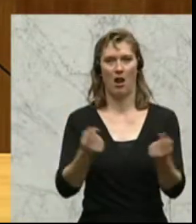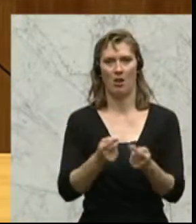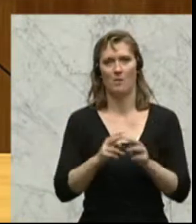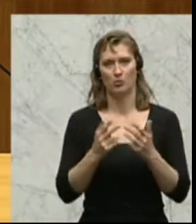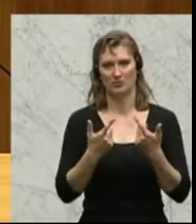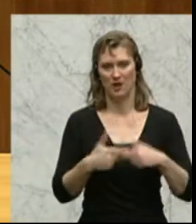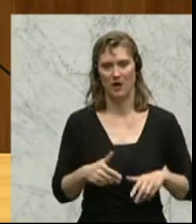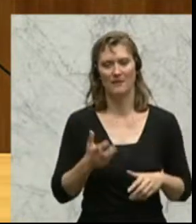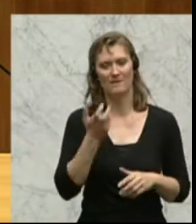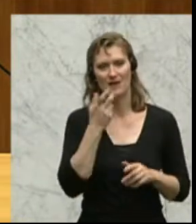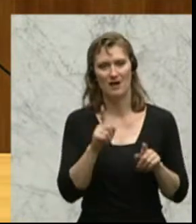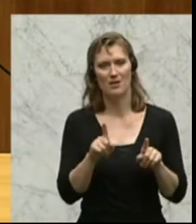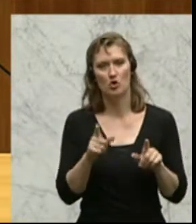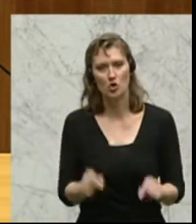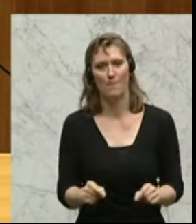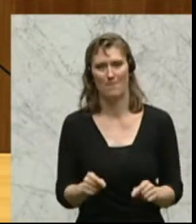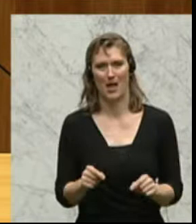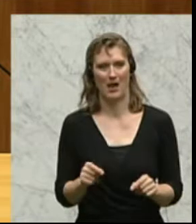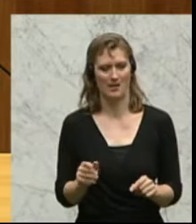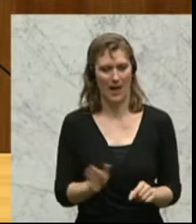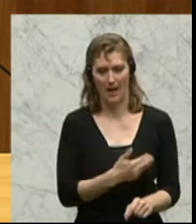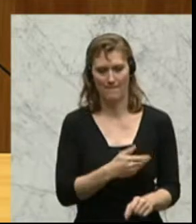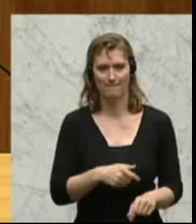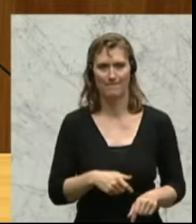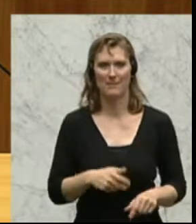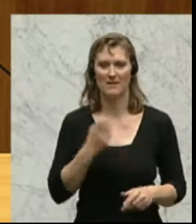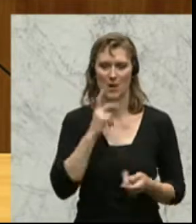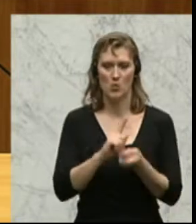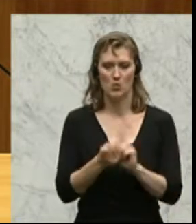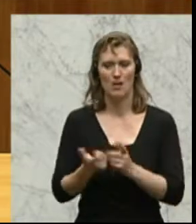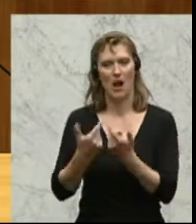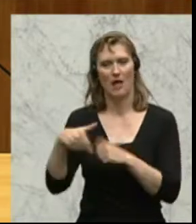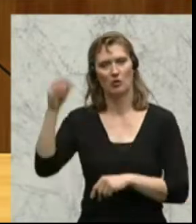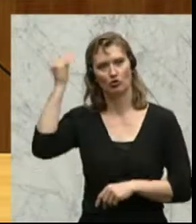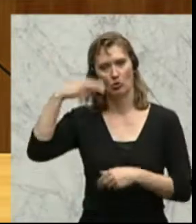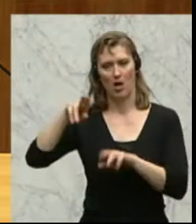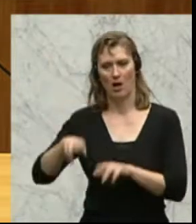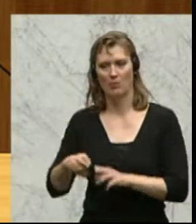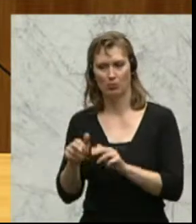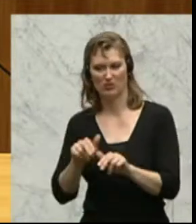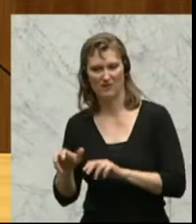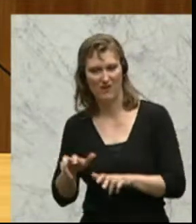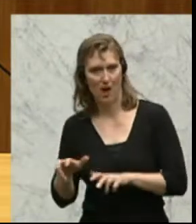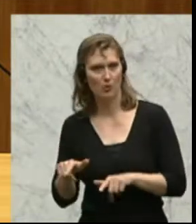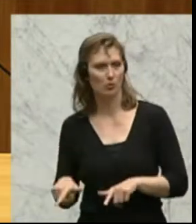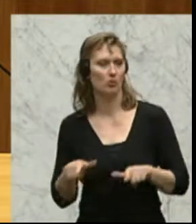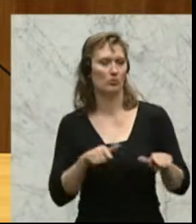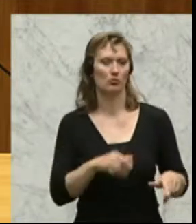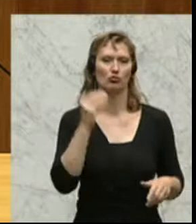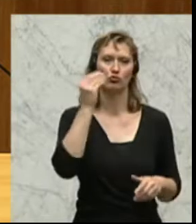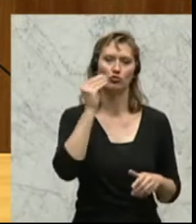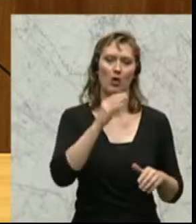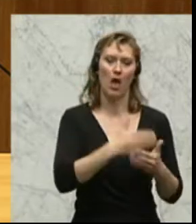diese Doppelgleisigkeit wegzubringen. Hier die Landesschulräte als Bundesverwaltung, daneben die Schulabteilungen der